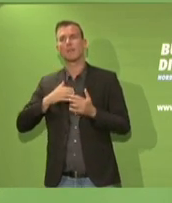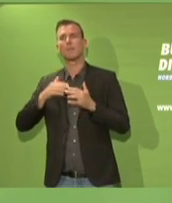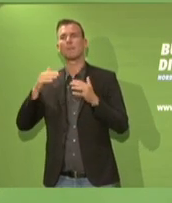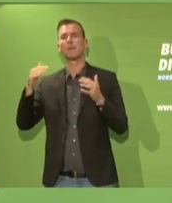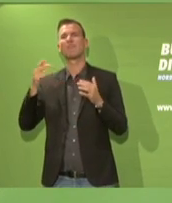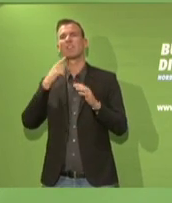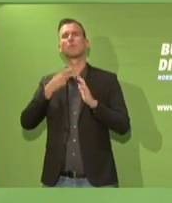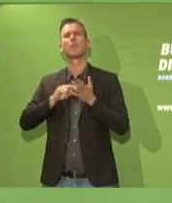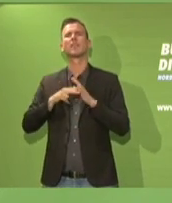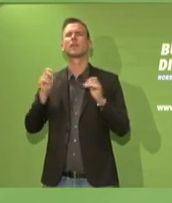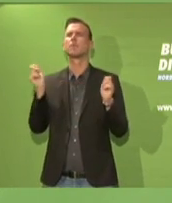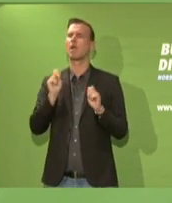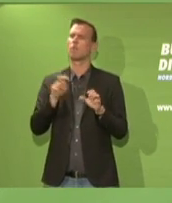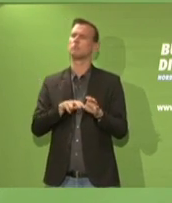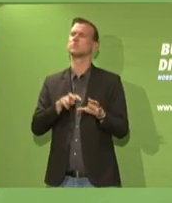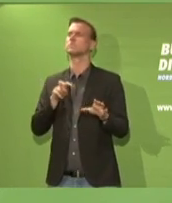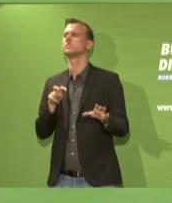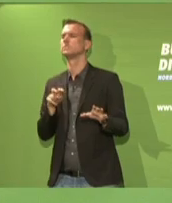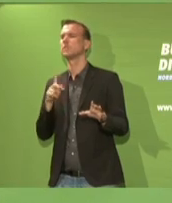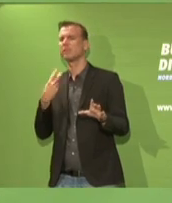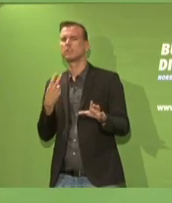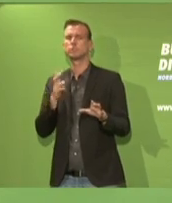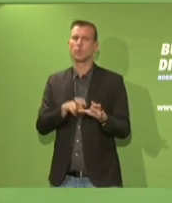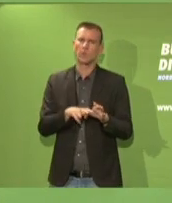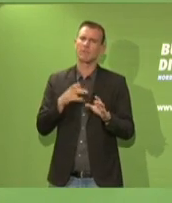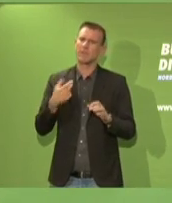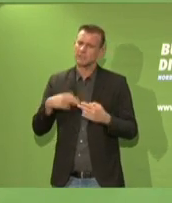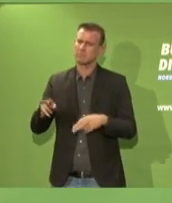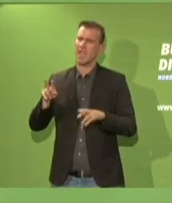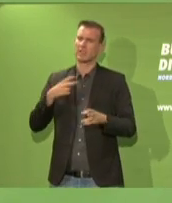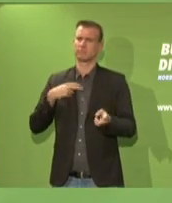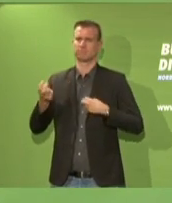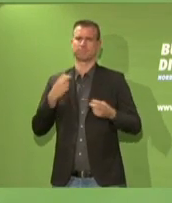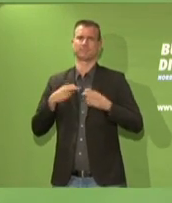nach einer Politikpause, sich wieder bei uns zu engagieren.